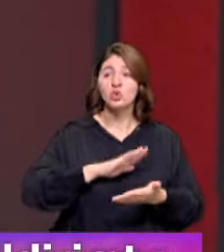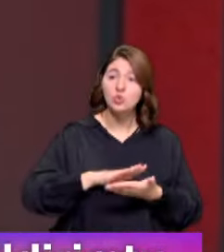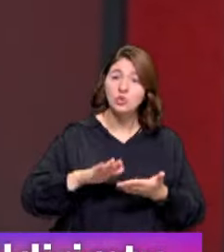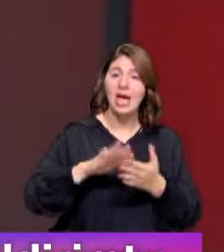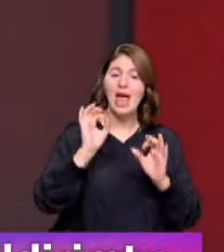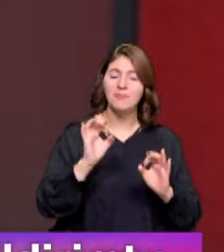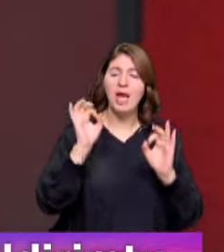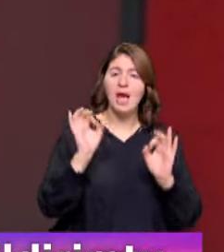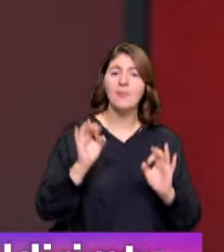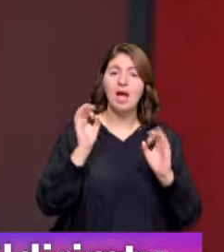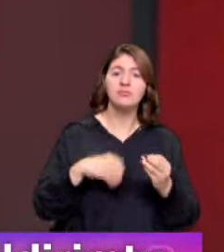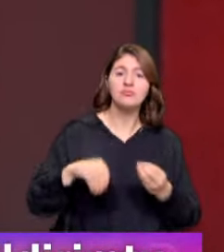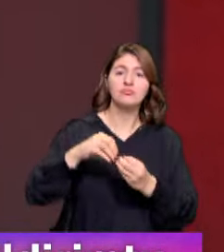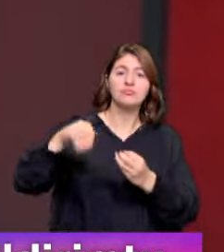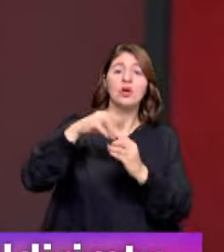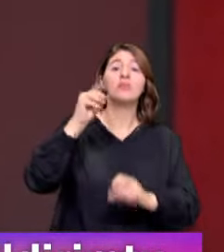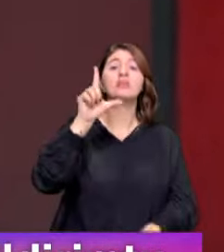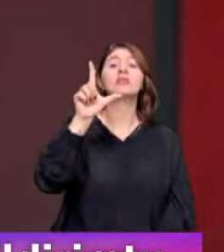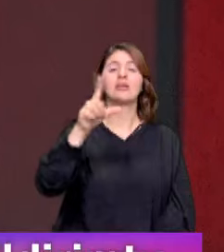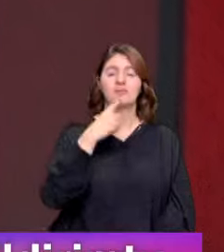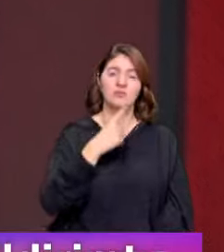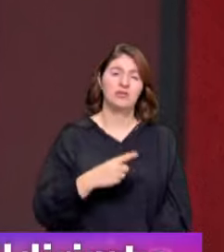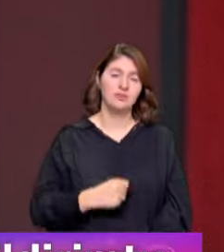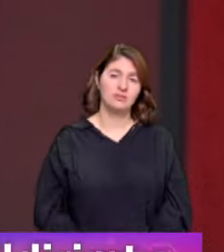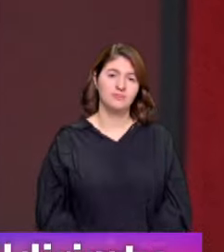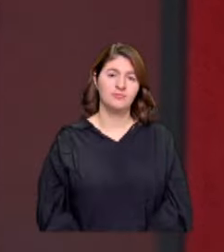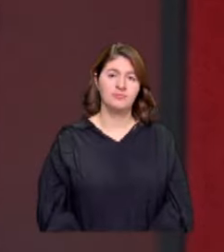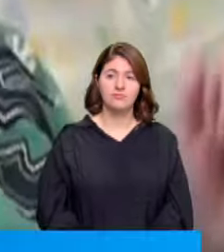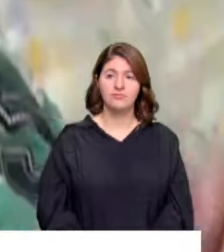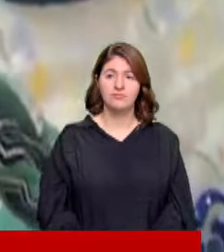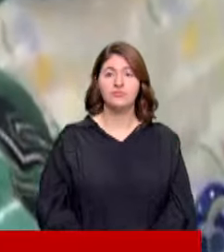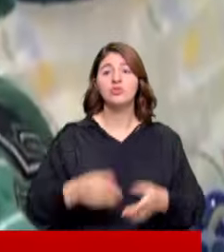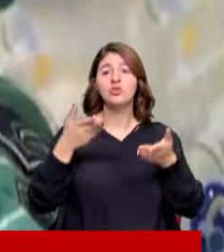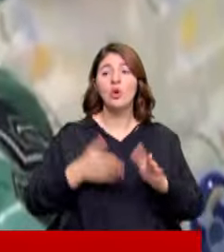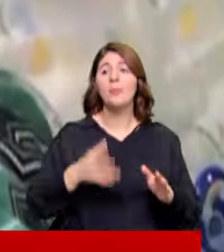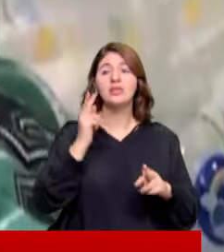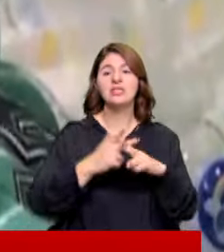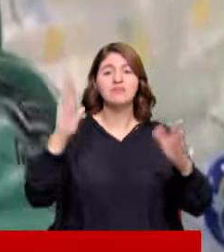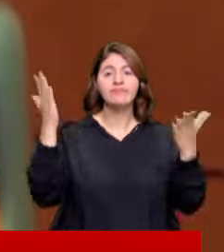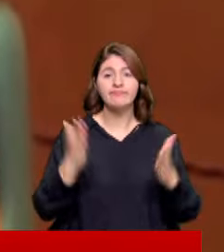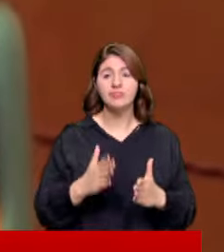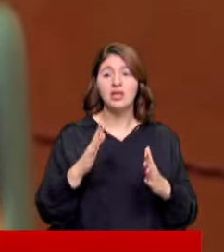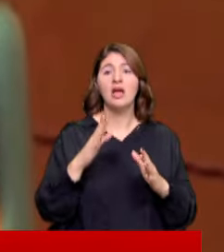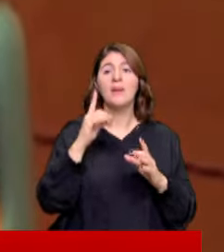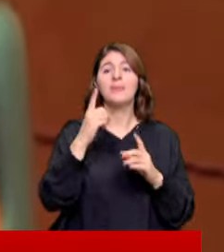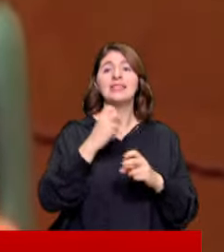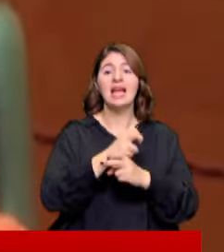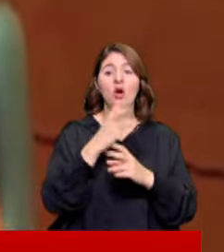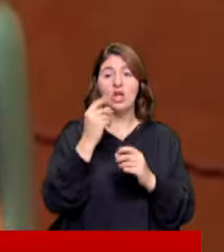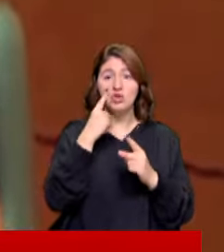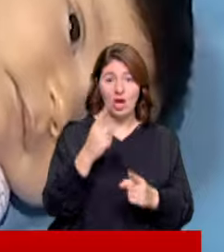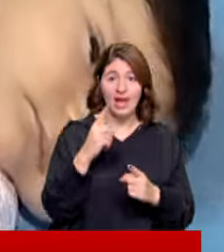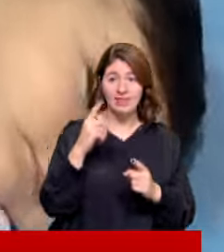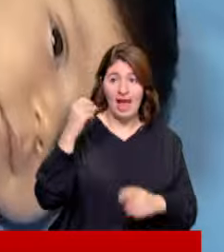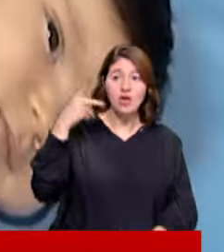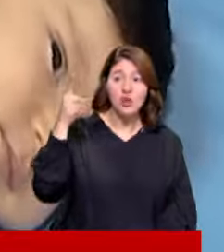düzenli olarak artırmalı çağrısı yaptı. Doğum hızındaki azalışı varoluşsal bir tehdit olarak gören